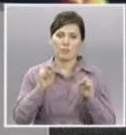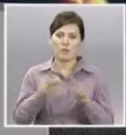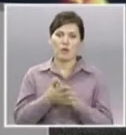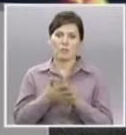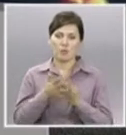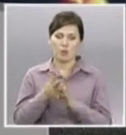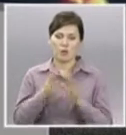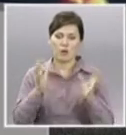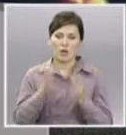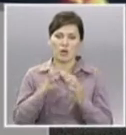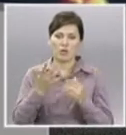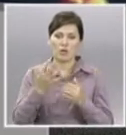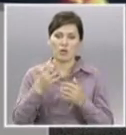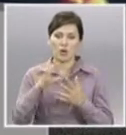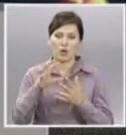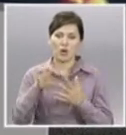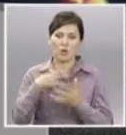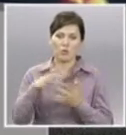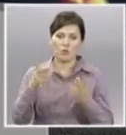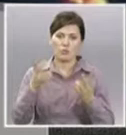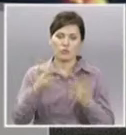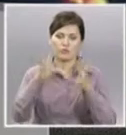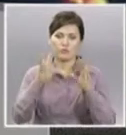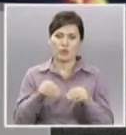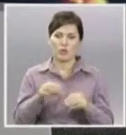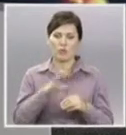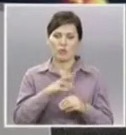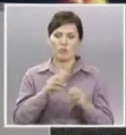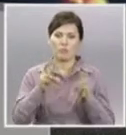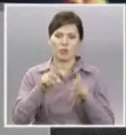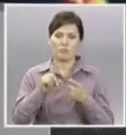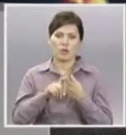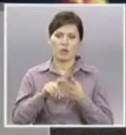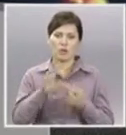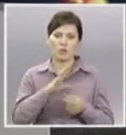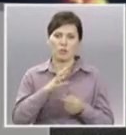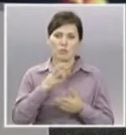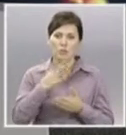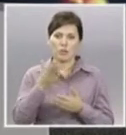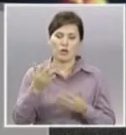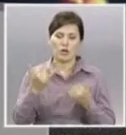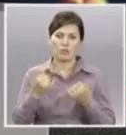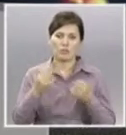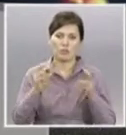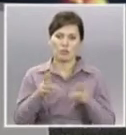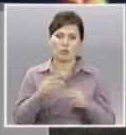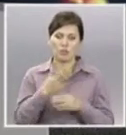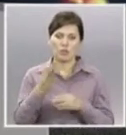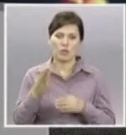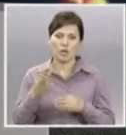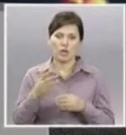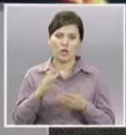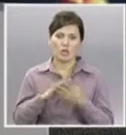алады, оның неше данасы сақталу керек. Міне, осылардың барлығы бұл мамандармен байланысты дүние. Біз қазір мамандармен осыны